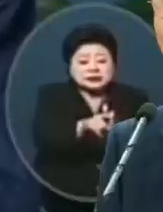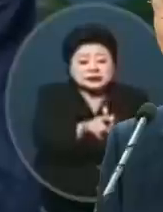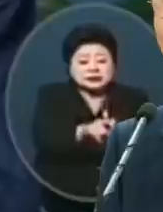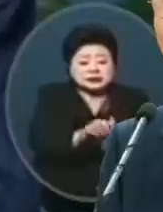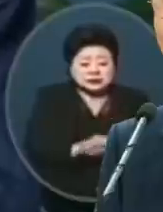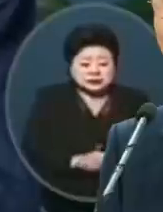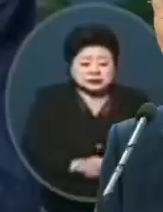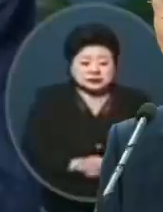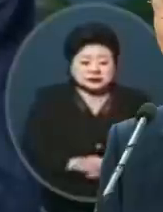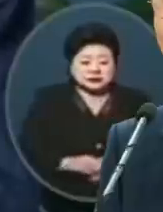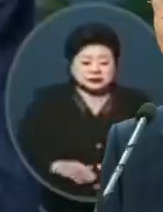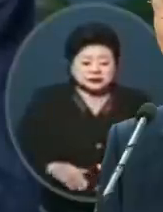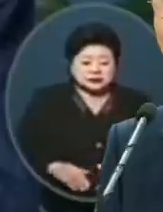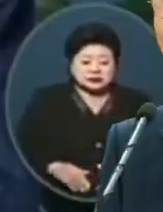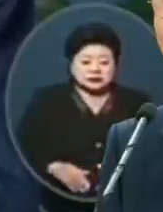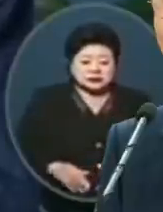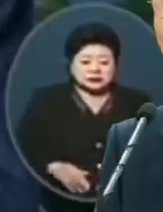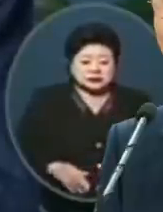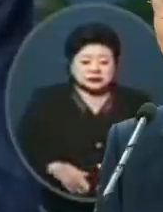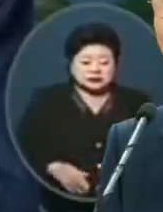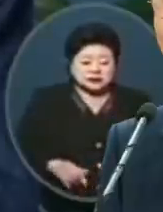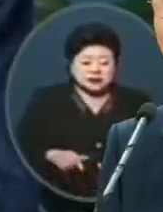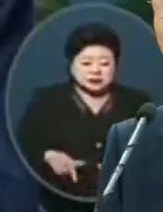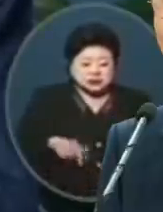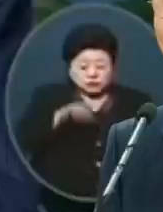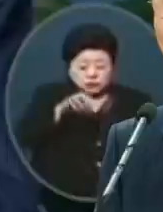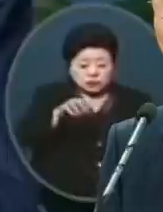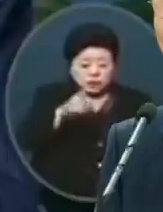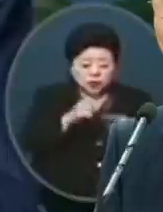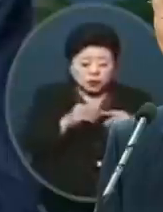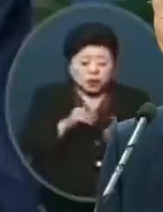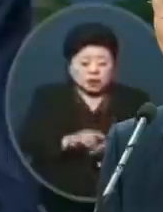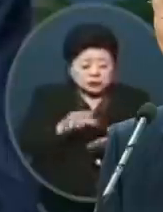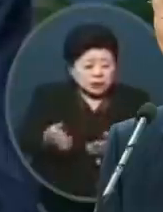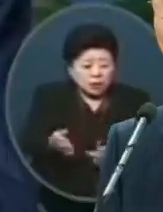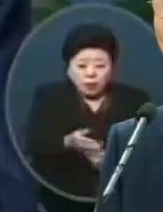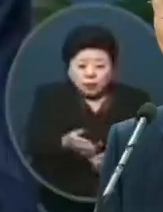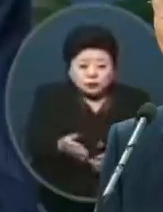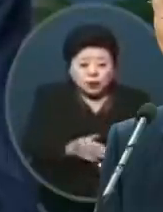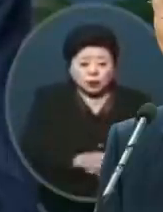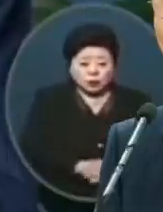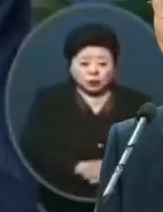서방의 교회, 어느 교회가 세금을 낸 적이 있느냐?